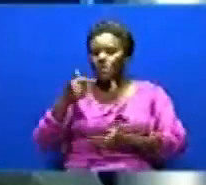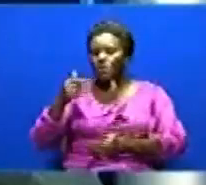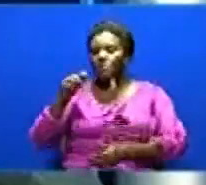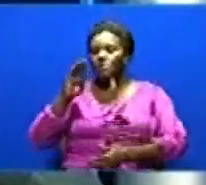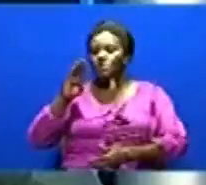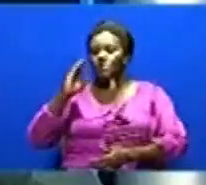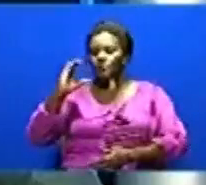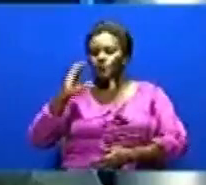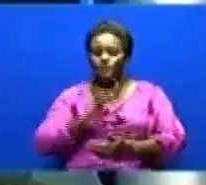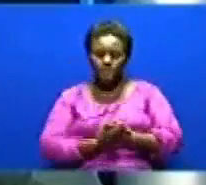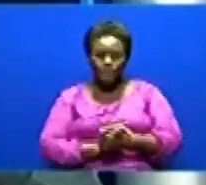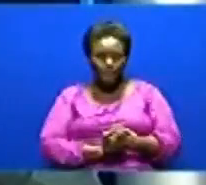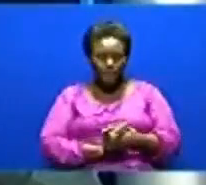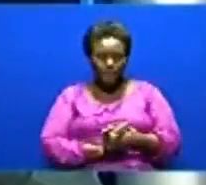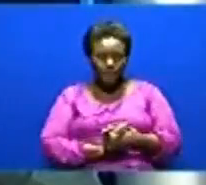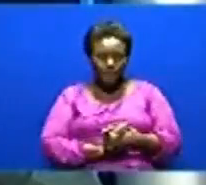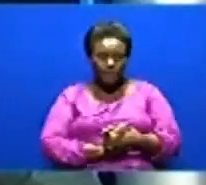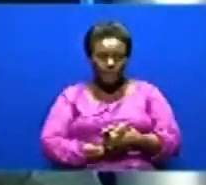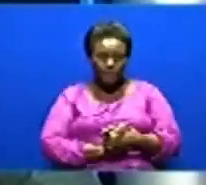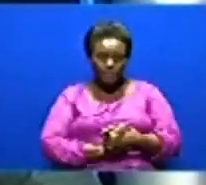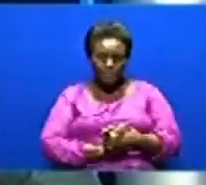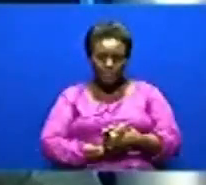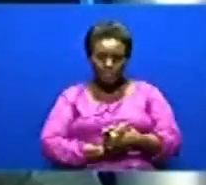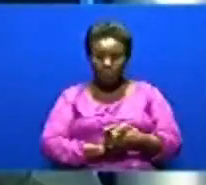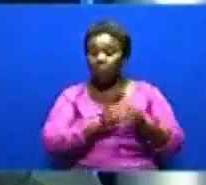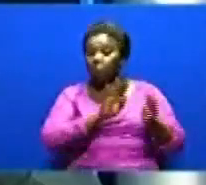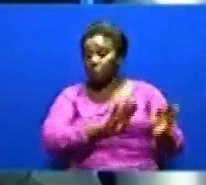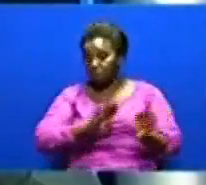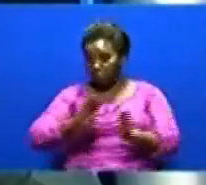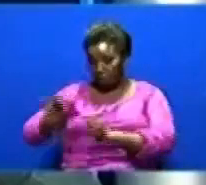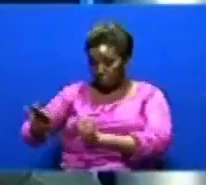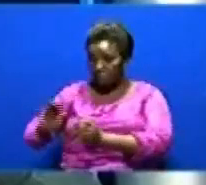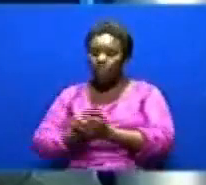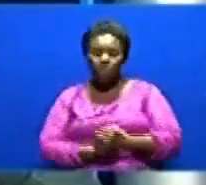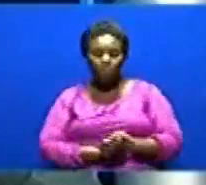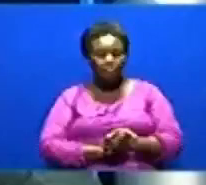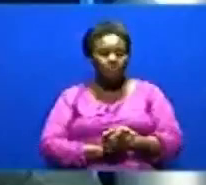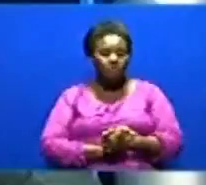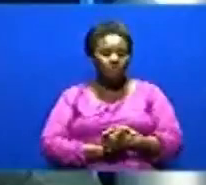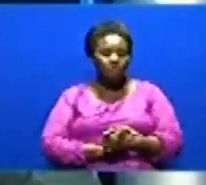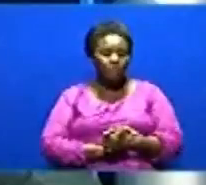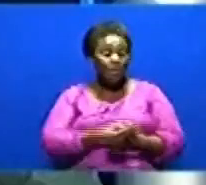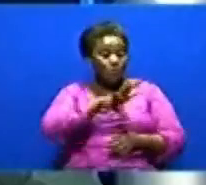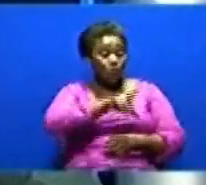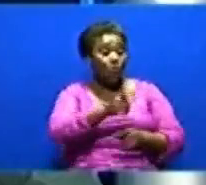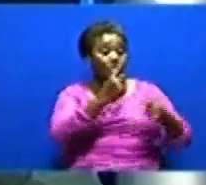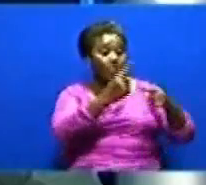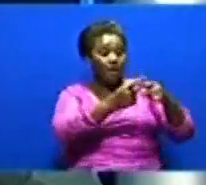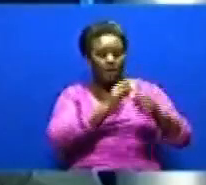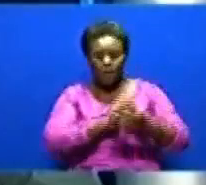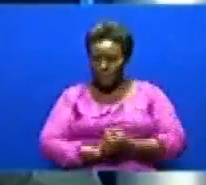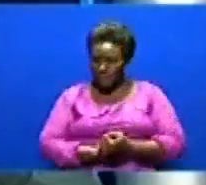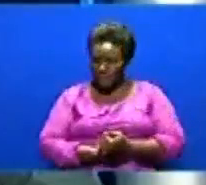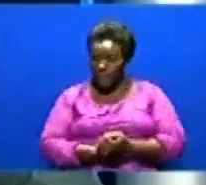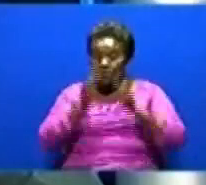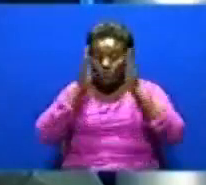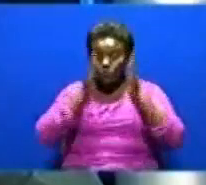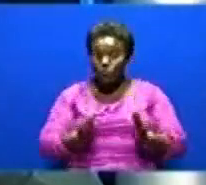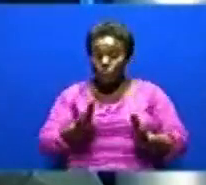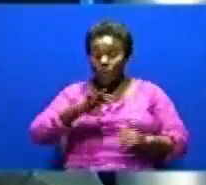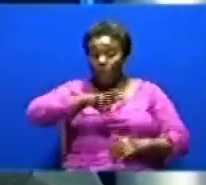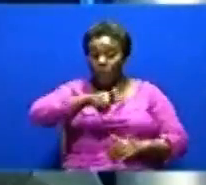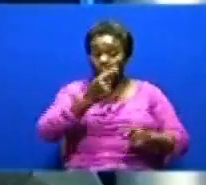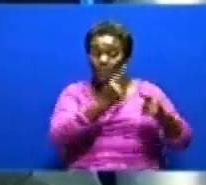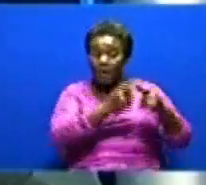Na mtujiunge sasa na mwandishi wetu wa Mara mwenye taarifa isemayo mkuu wa mkoa wa Mara Adam Malima ameagiza